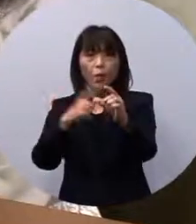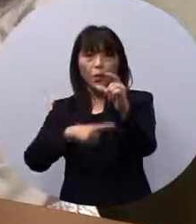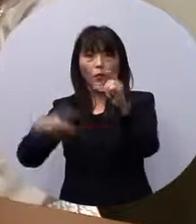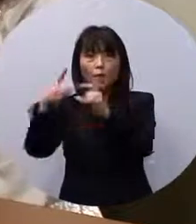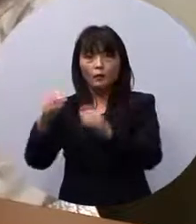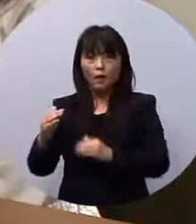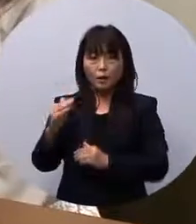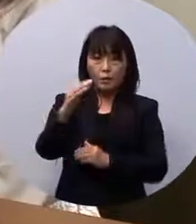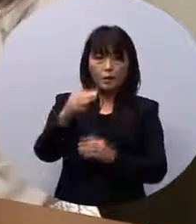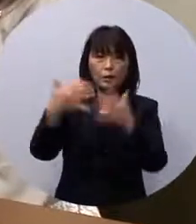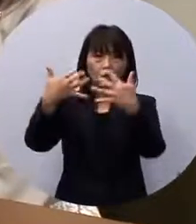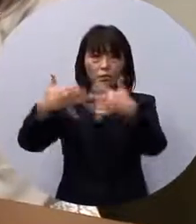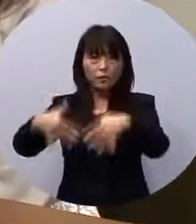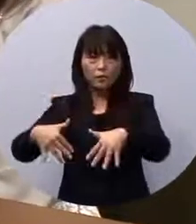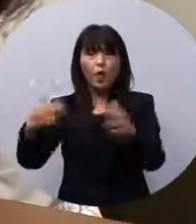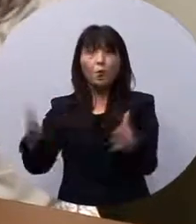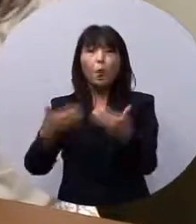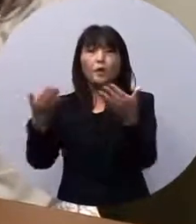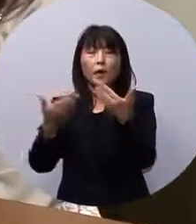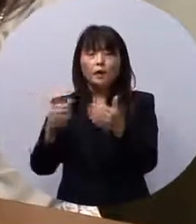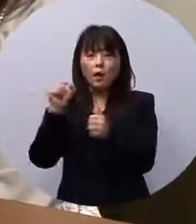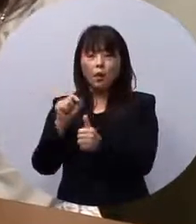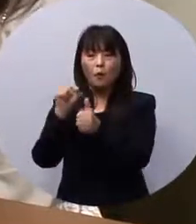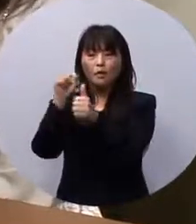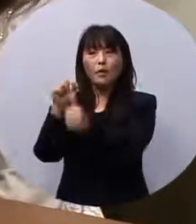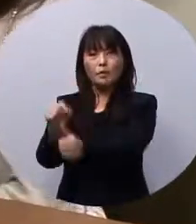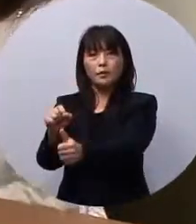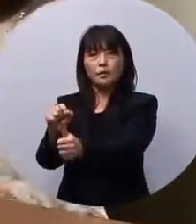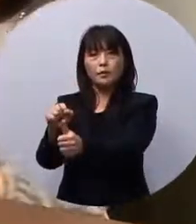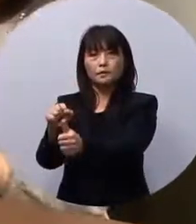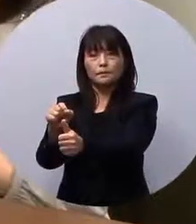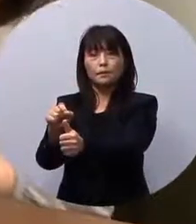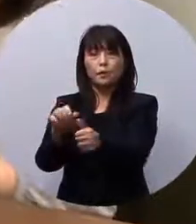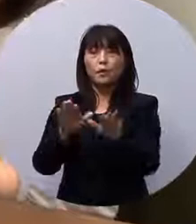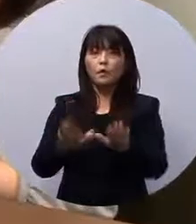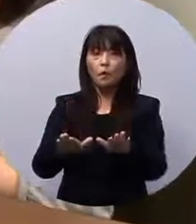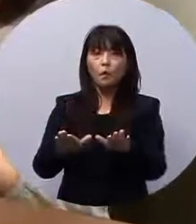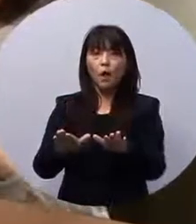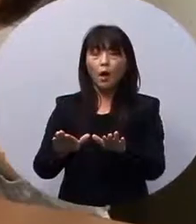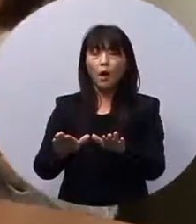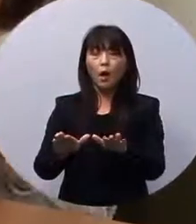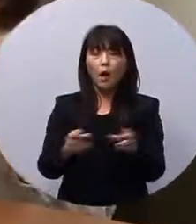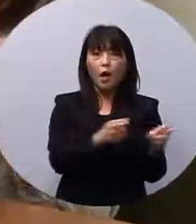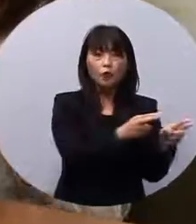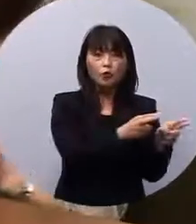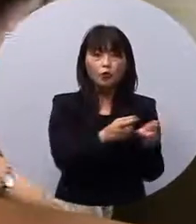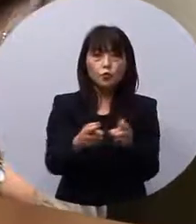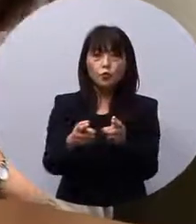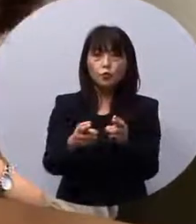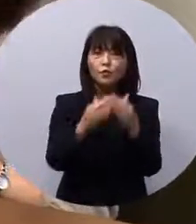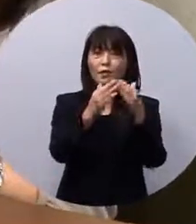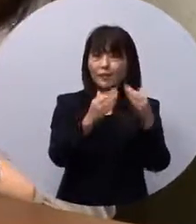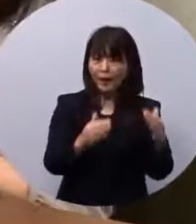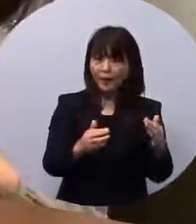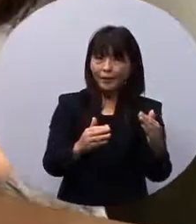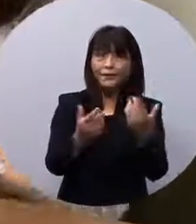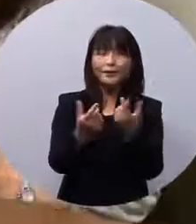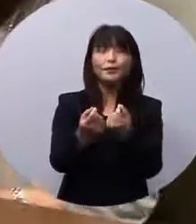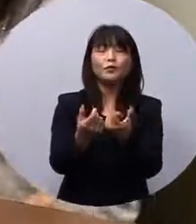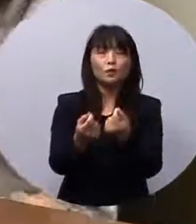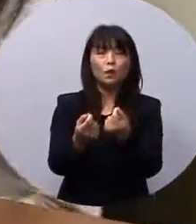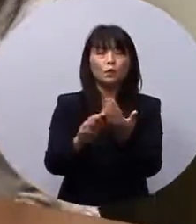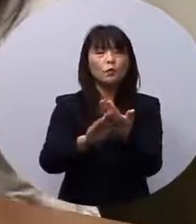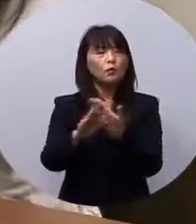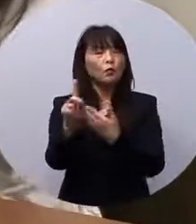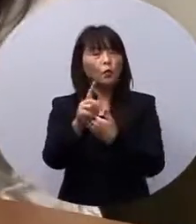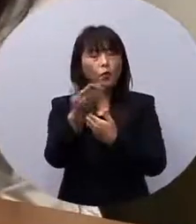組織、藤沢盛り上げ隊を設置いたします。 あ、今は藤沢盛り上げ隊準備会ですもんね。 そうですね。 ではその後は